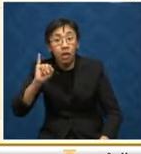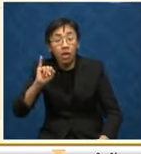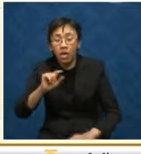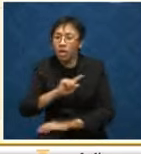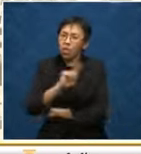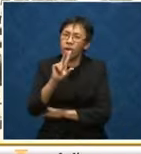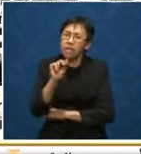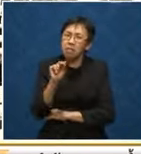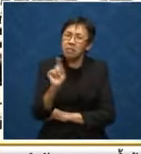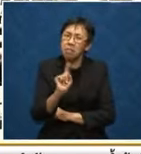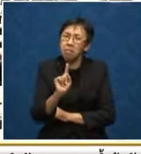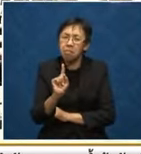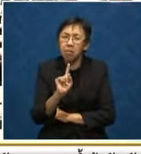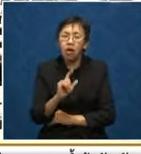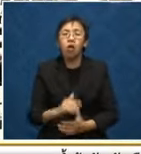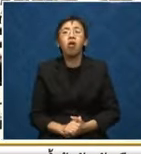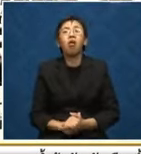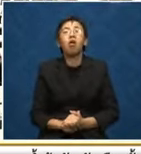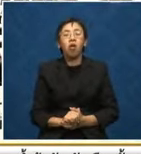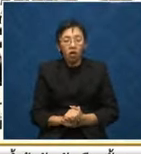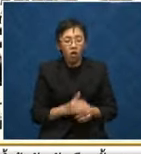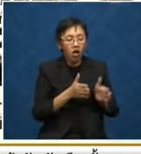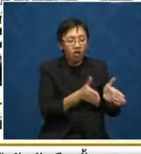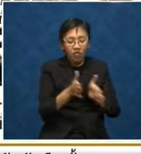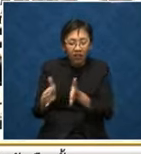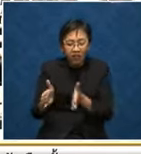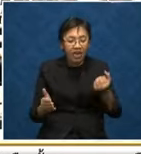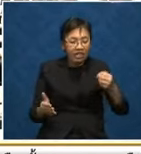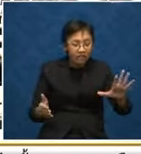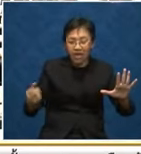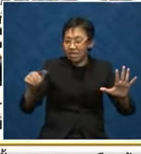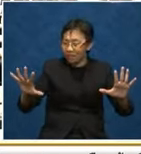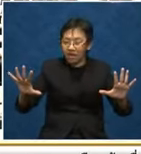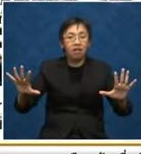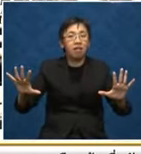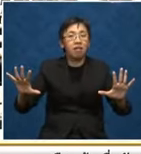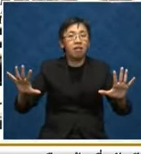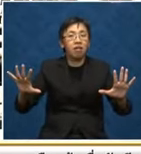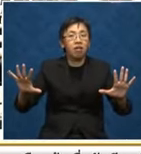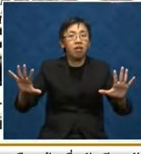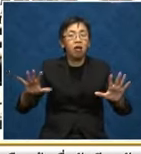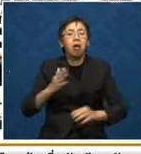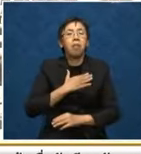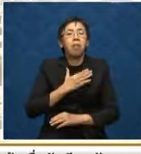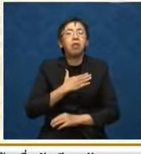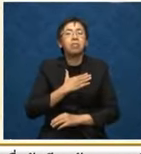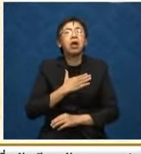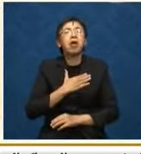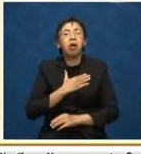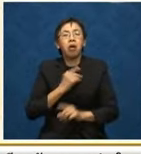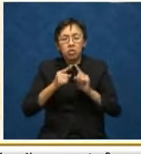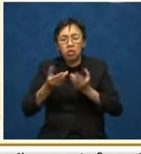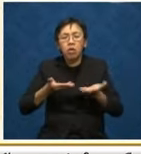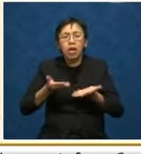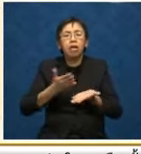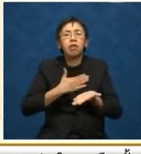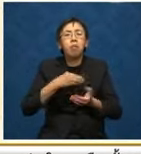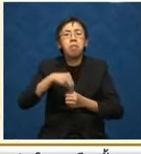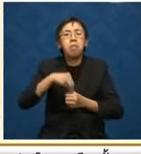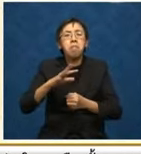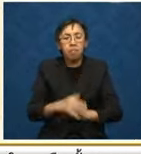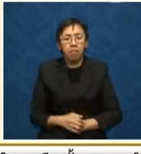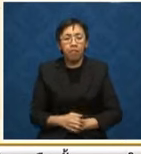ใช่ไหมครับอ๋อฝ่ายละ15ครับขอประทานโทษครับผมไม่ได้นั่งอยู่ในสภาในตอนหารือก็คราว